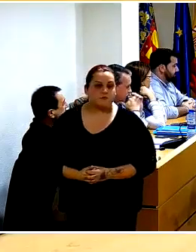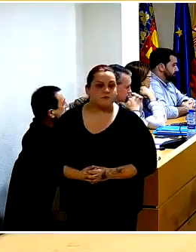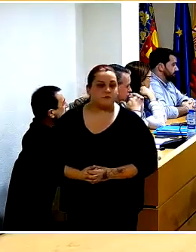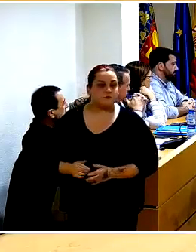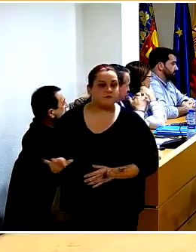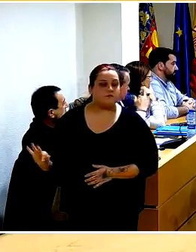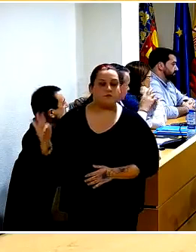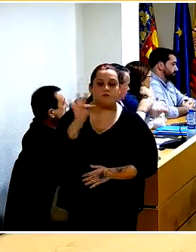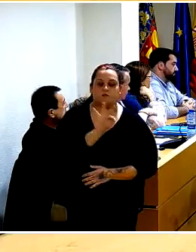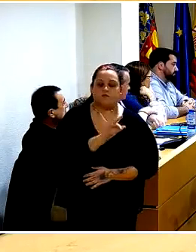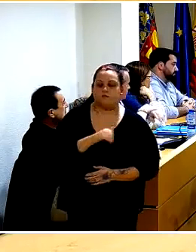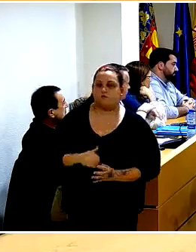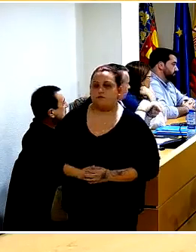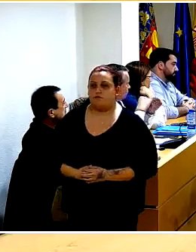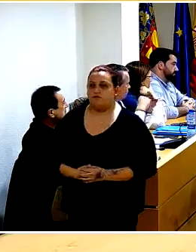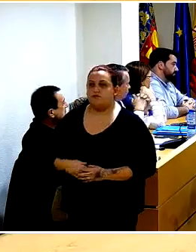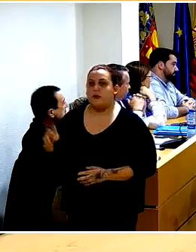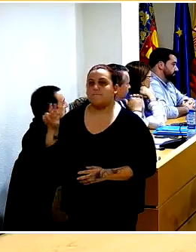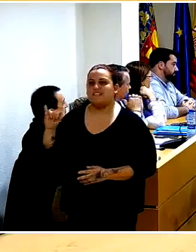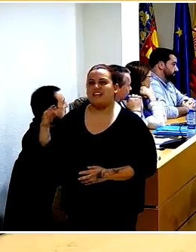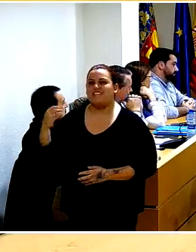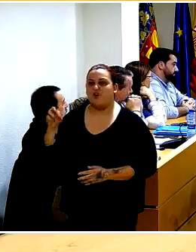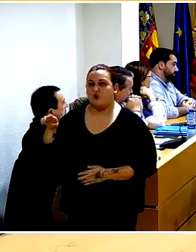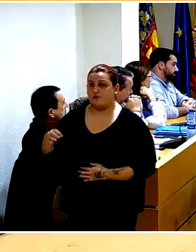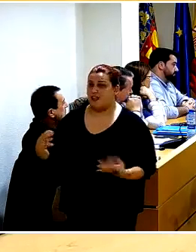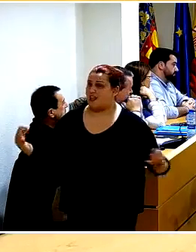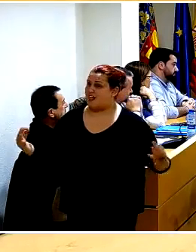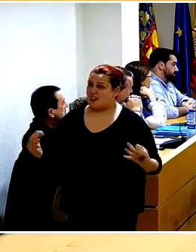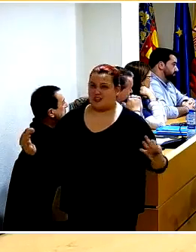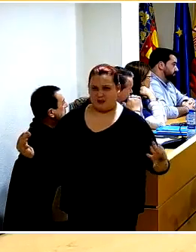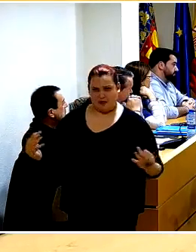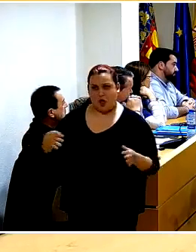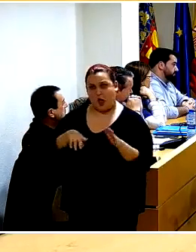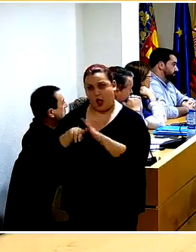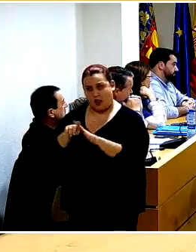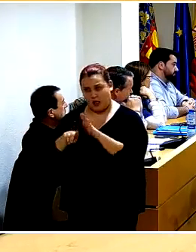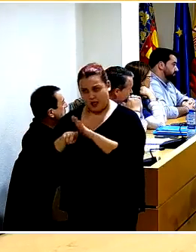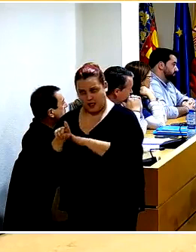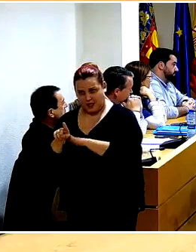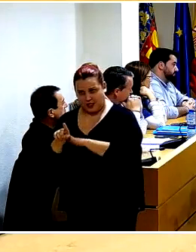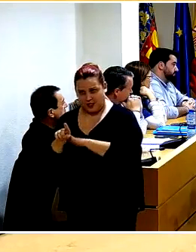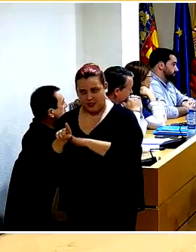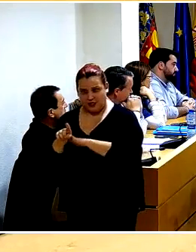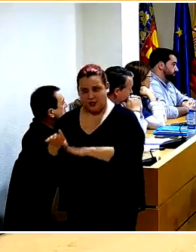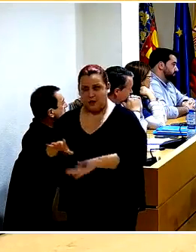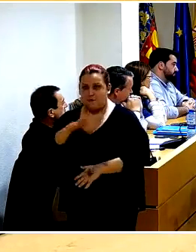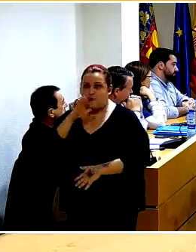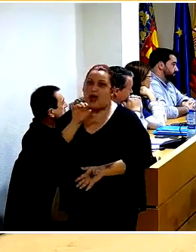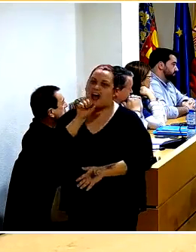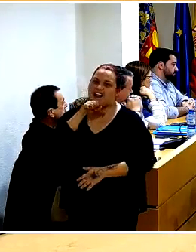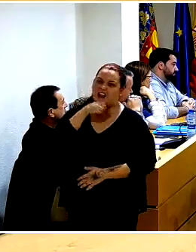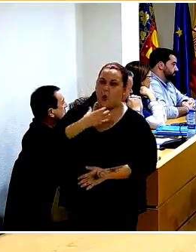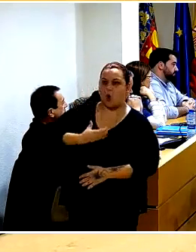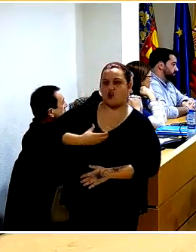torn. Mire, vamos a ver, tendrá que hacérselo ver o hacer ver al gerente que a lo mejor está elegido por ser un antiguo concejal socialista, porque si